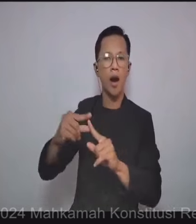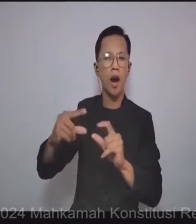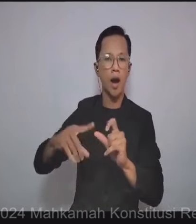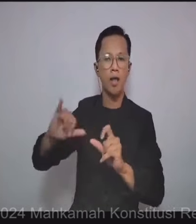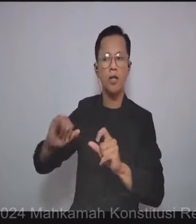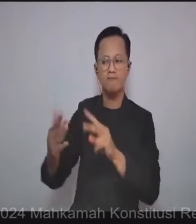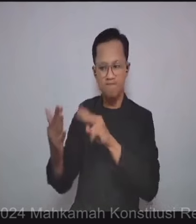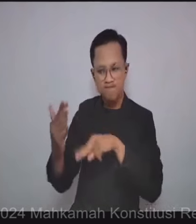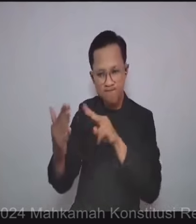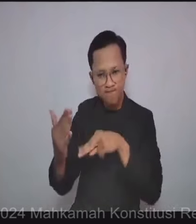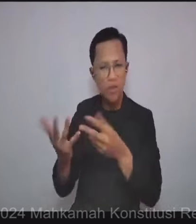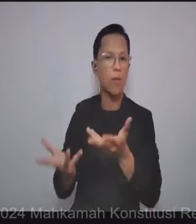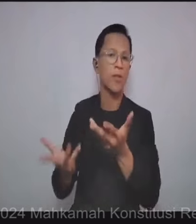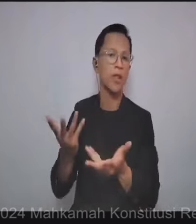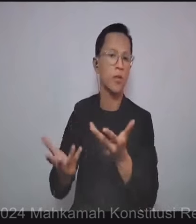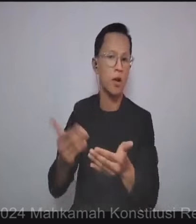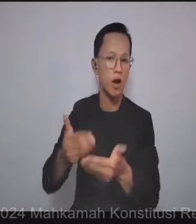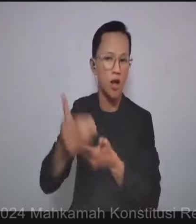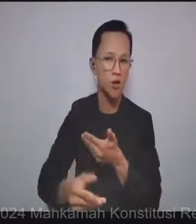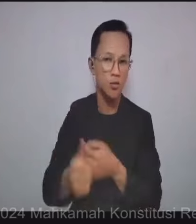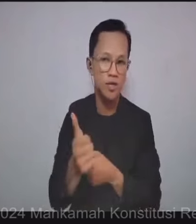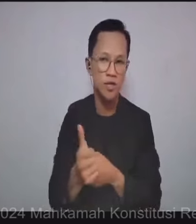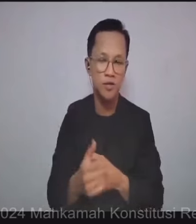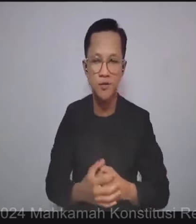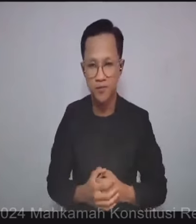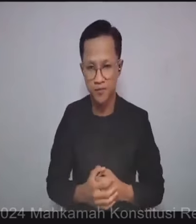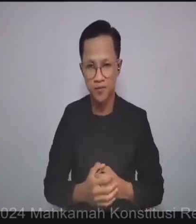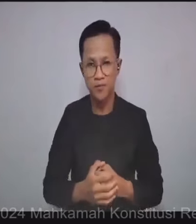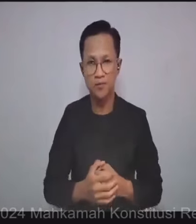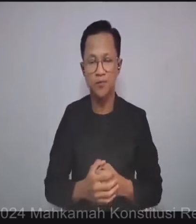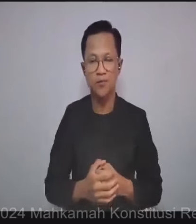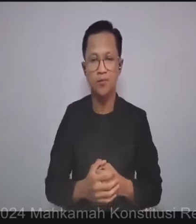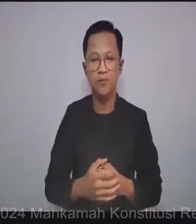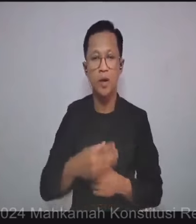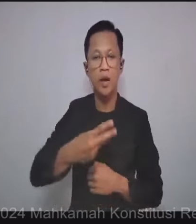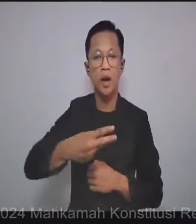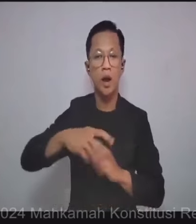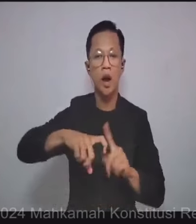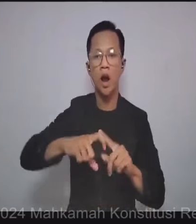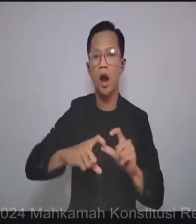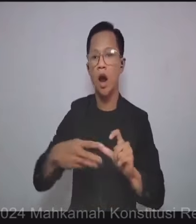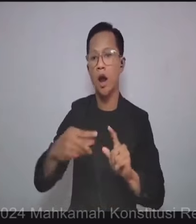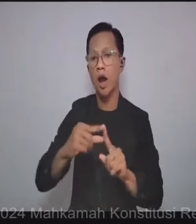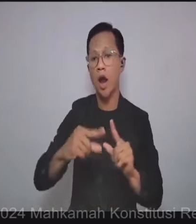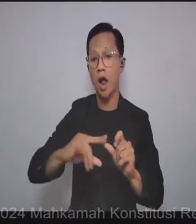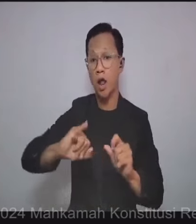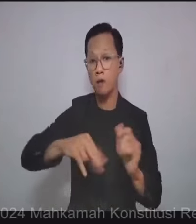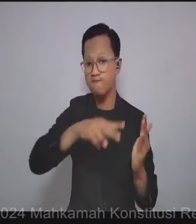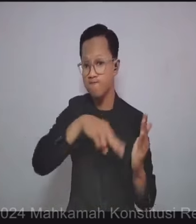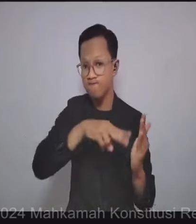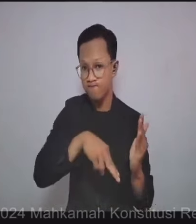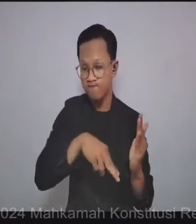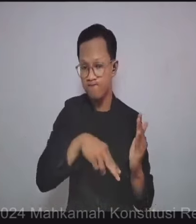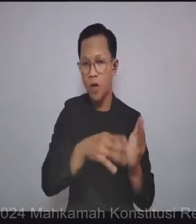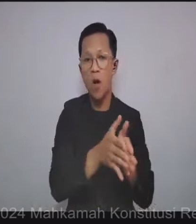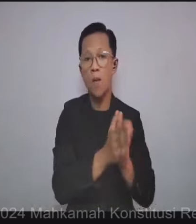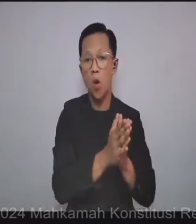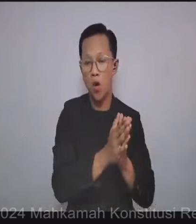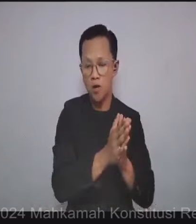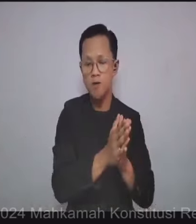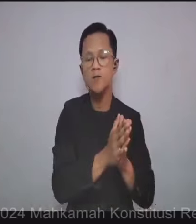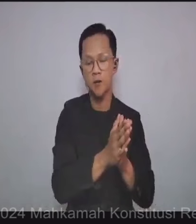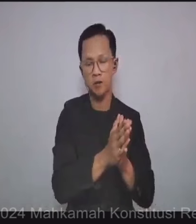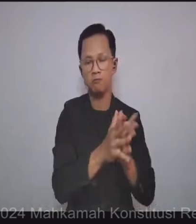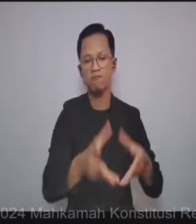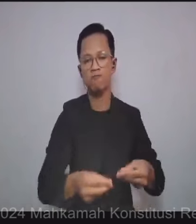permohonan aku dalam Eksepsi menimbang bahwa terhadap permohonan-pemohon termohon mengajukan Eksepsi